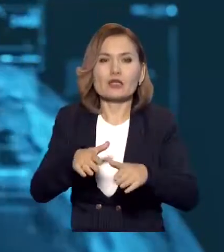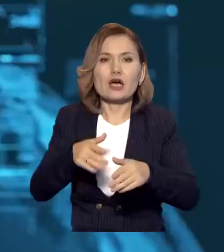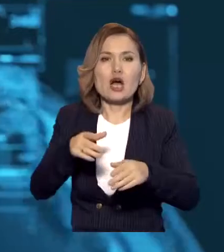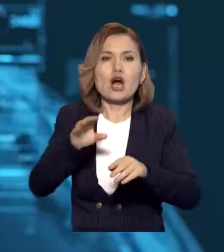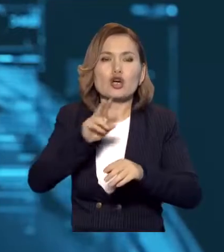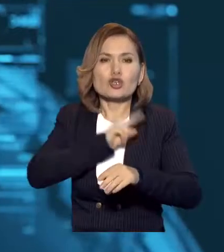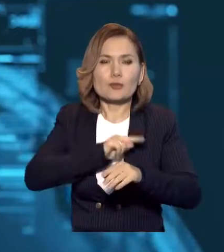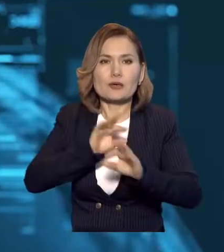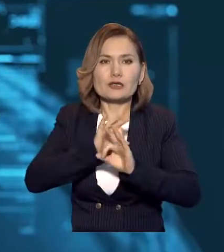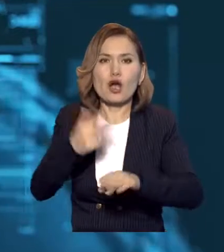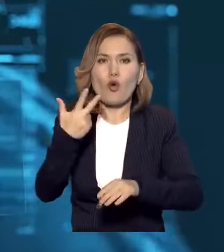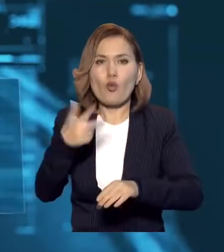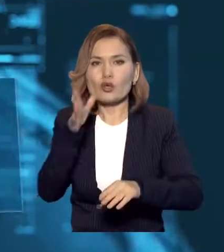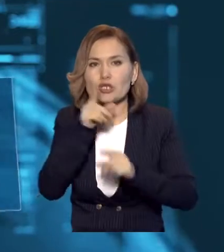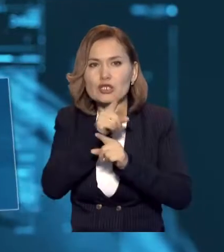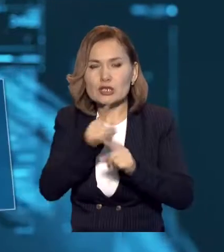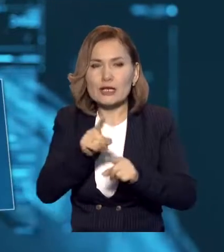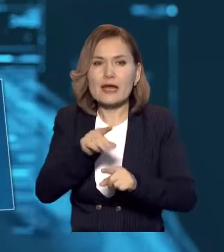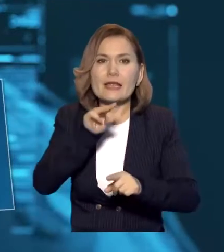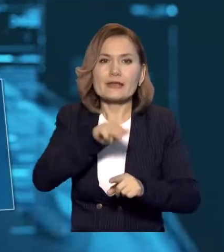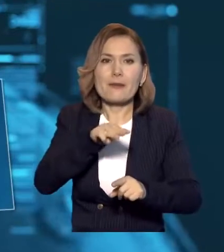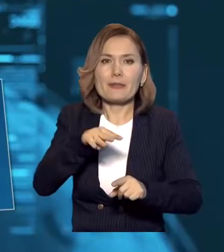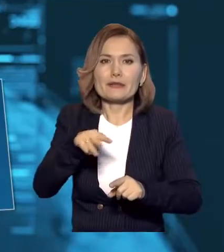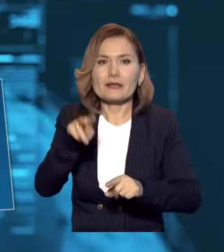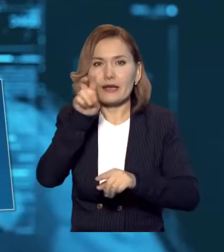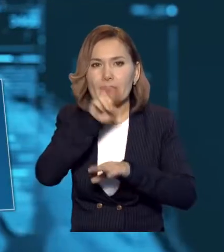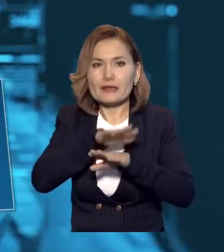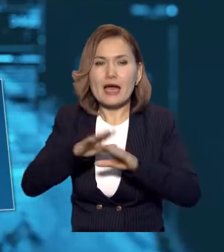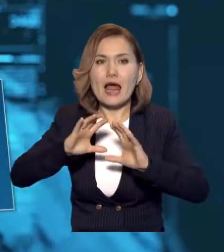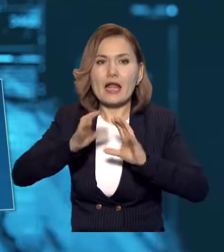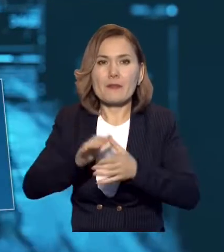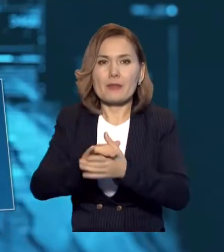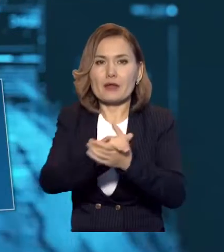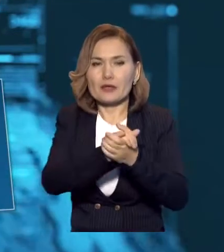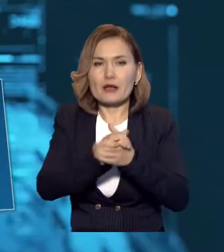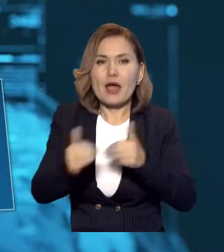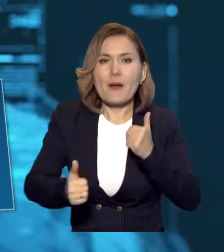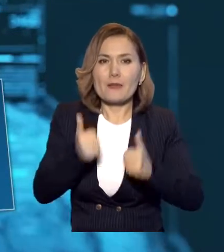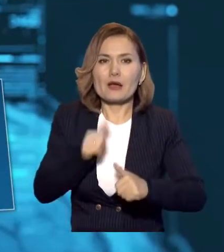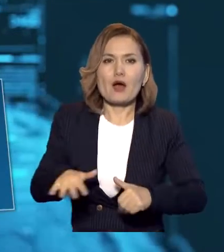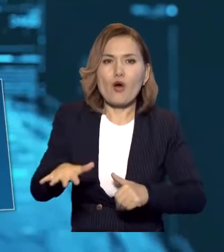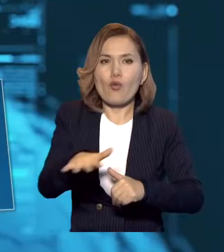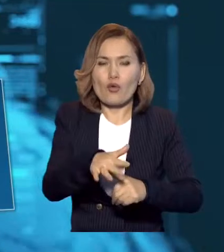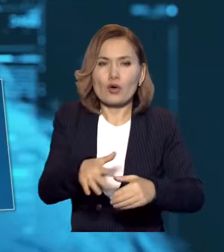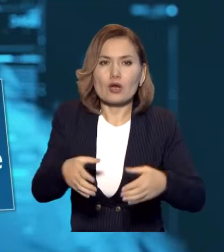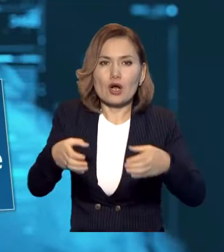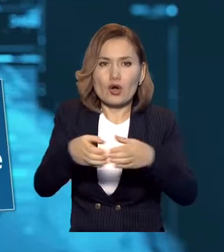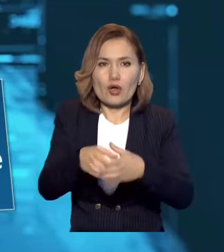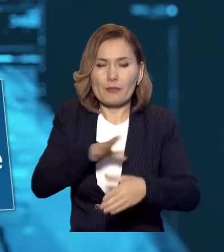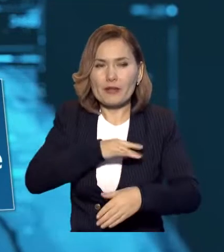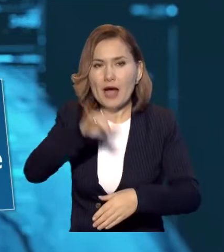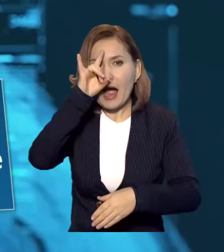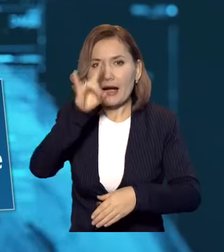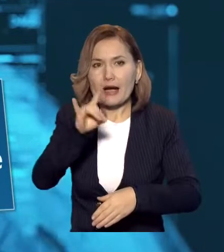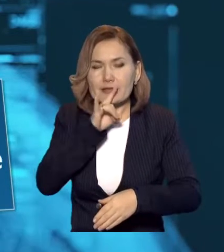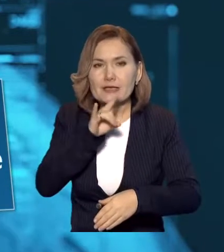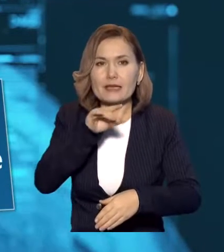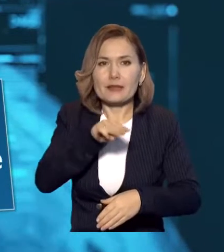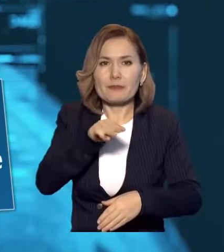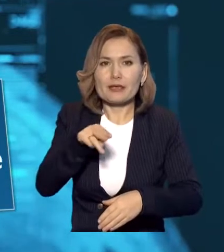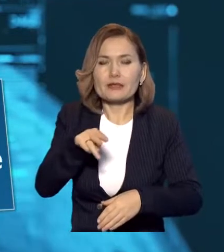өтті. 30 жыл ішінде ТМД әлемдік қауымдастық мойындаған беделді өңірлік ұйымға айналды. Қазақстан